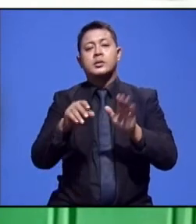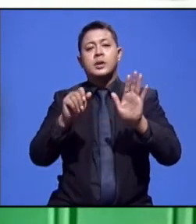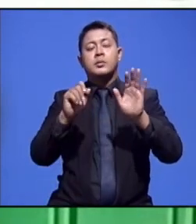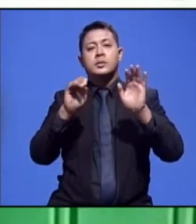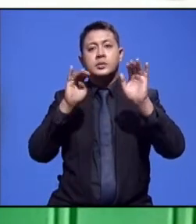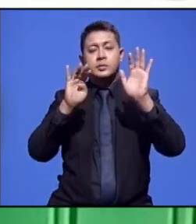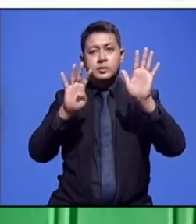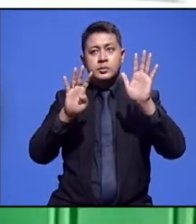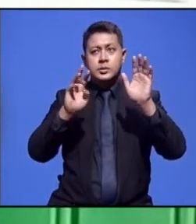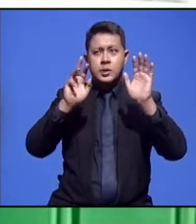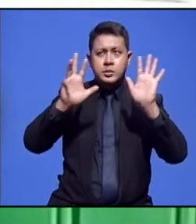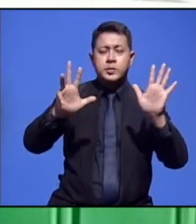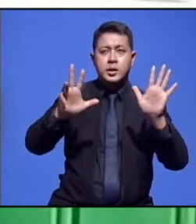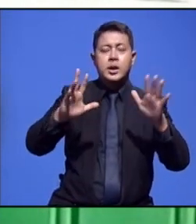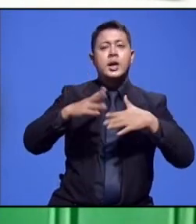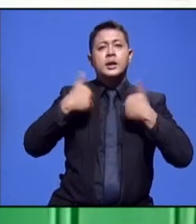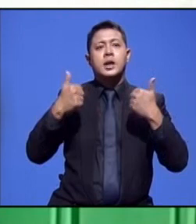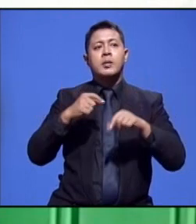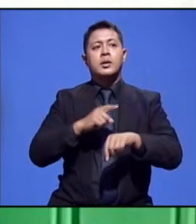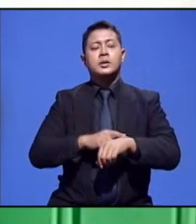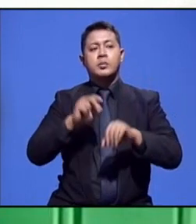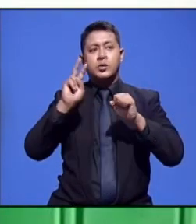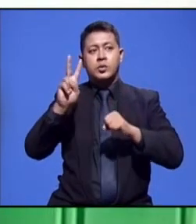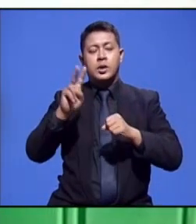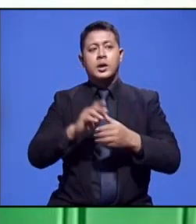2 hari Kamisnya itu tanggal 17-nya.